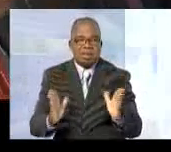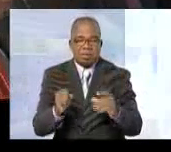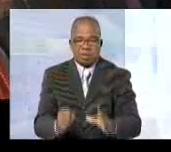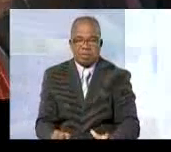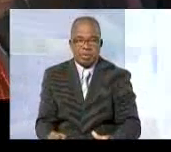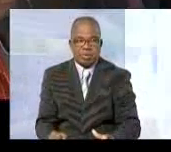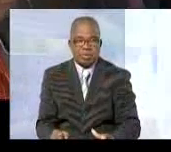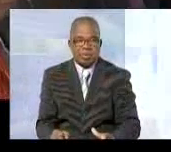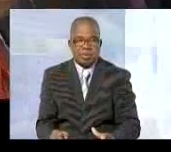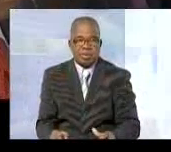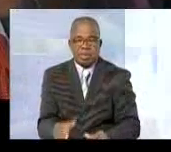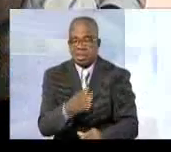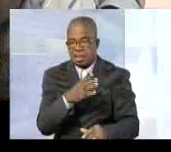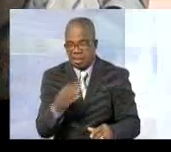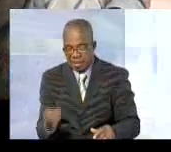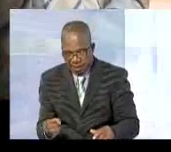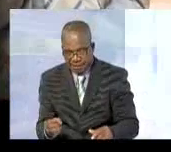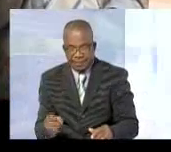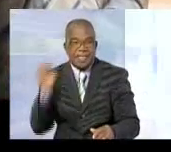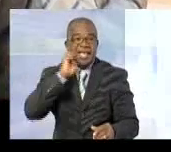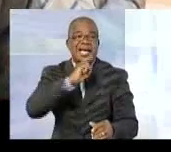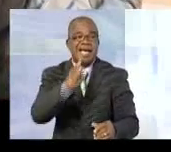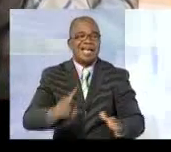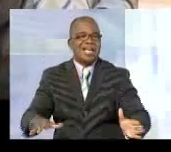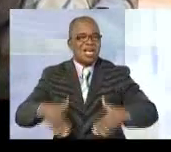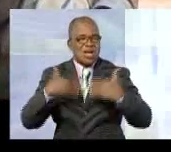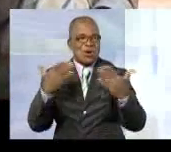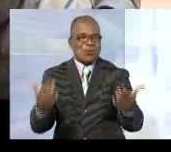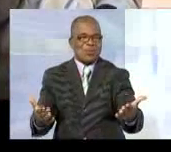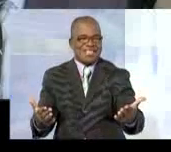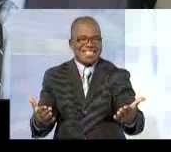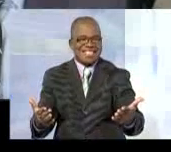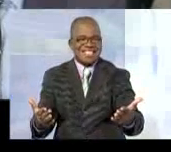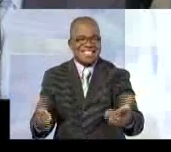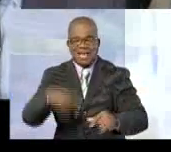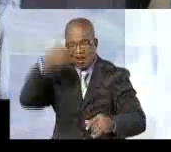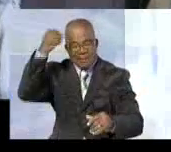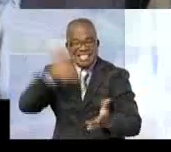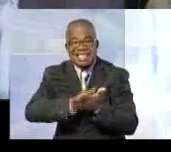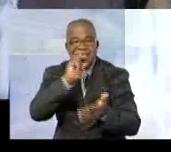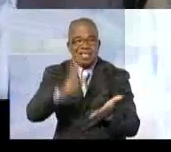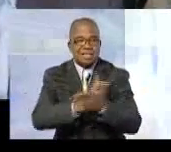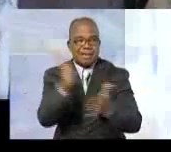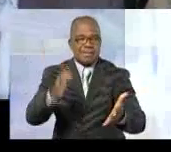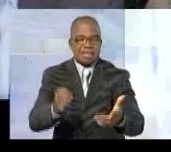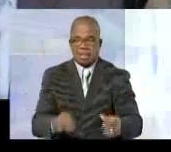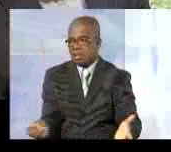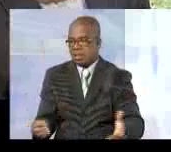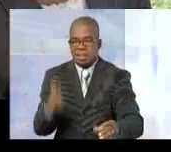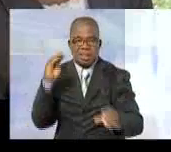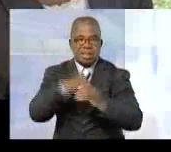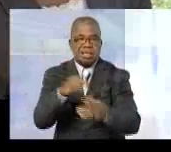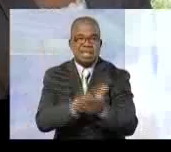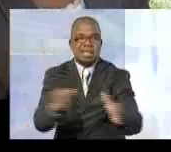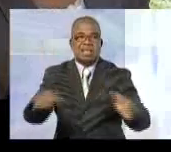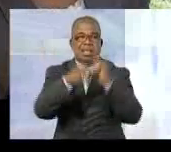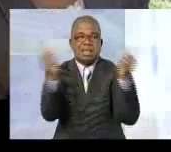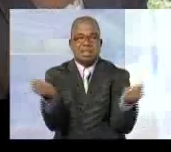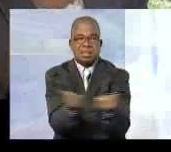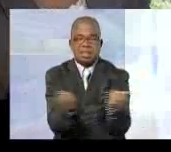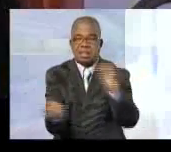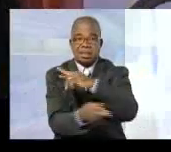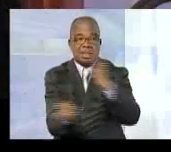se réjouissent également de la rencontre avec la ministre de la communication. Au Conseil national de la presse, la